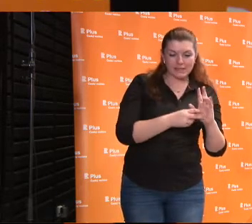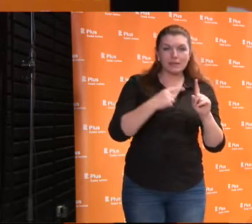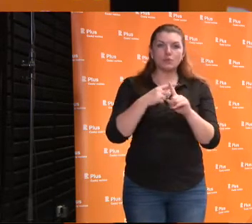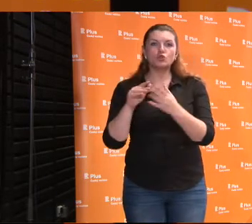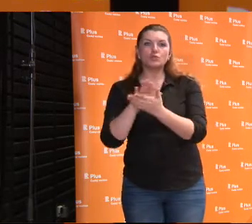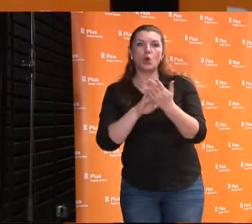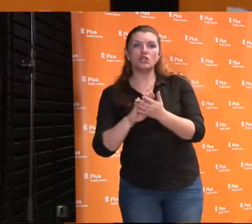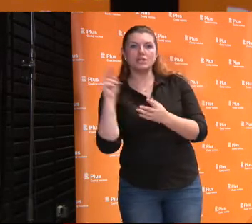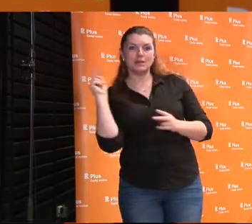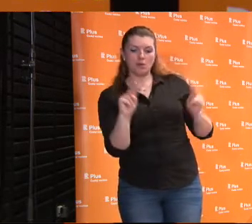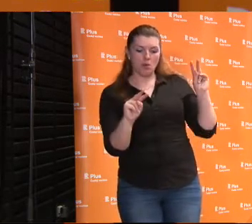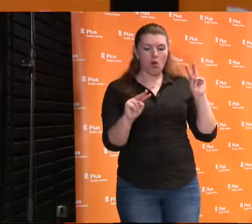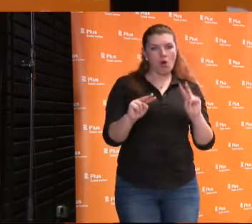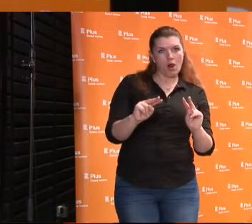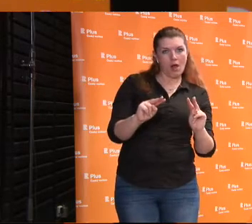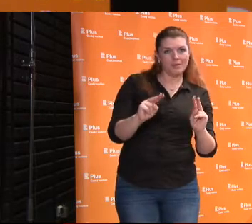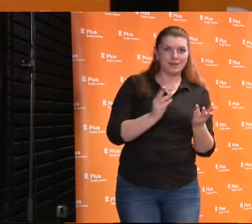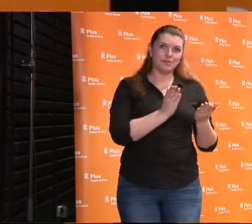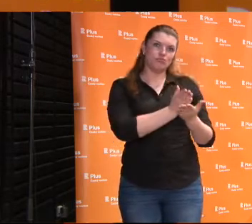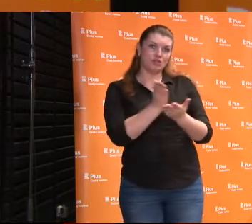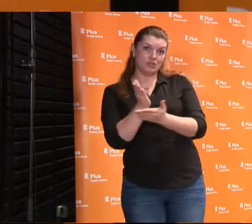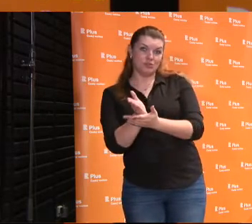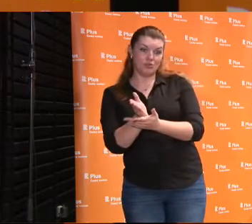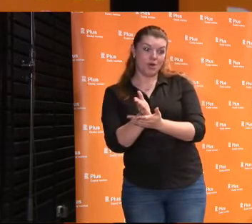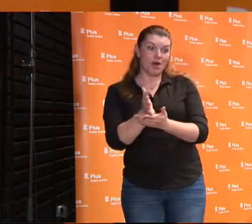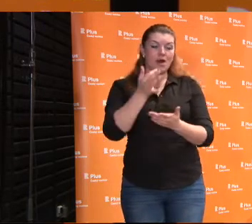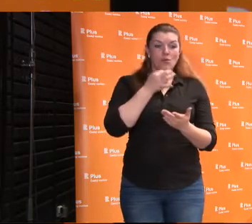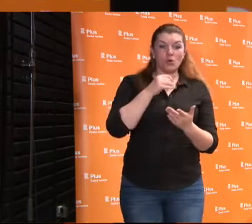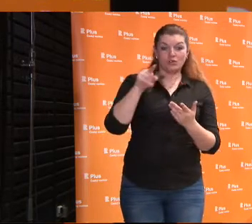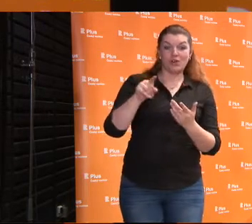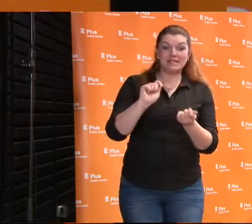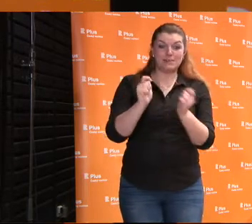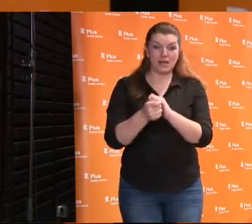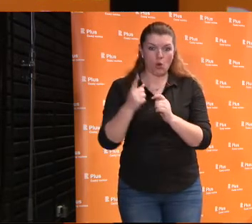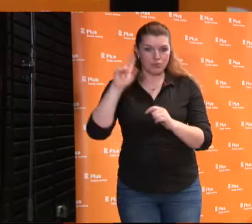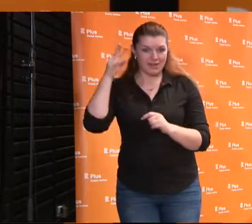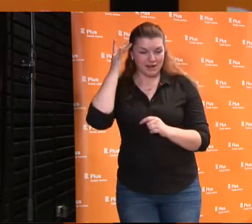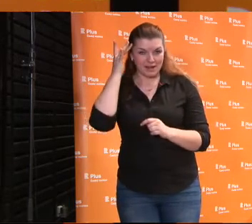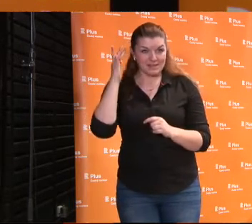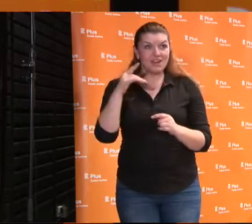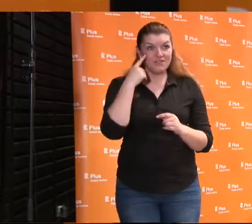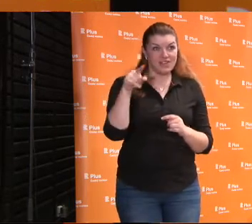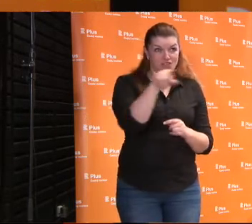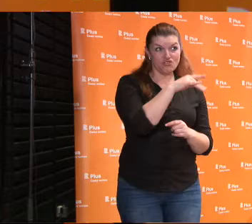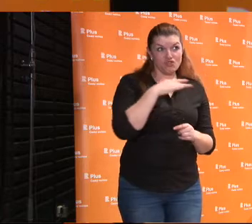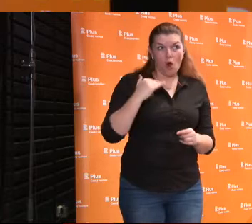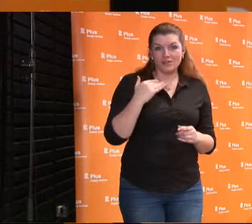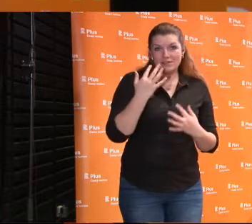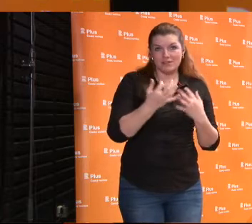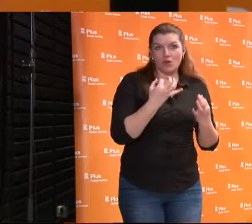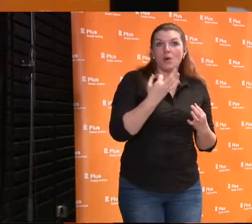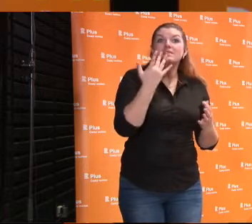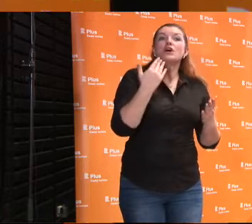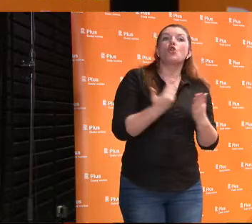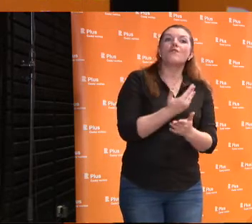A v okamžiku, kdy hodnotíte tyto přechody, tak zaznamenáte spoustu případů, kdy byla nasazena